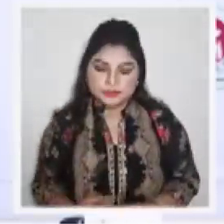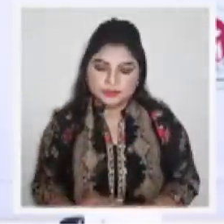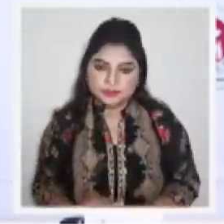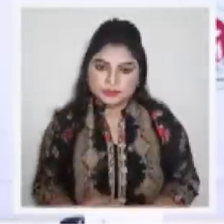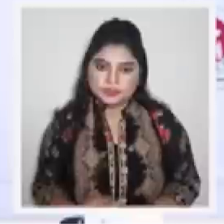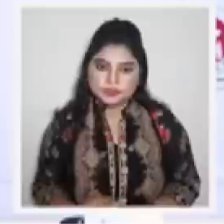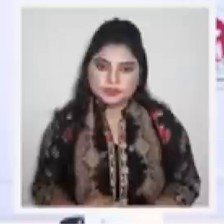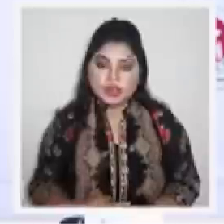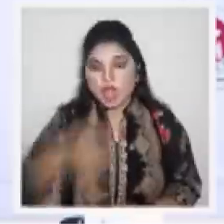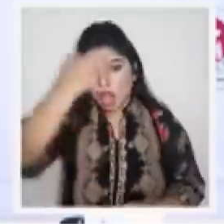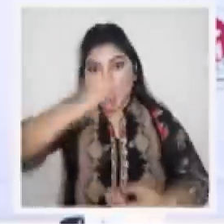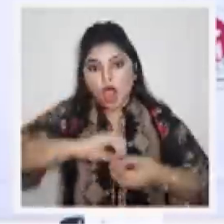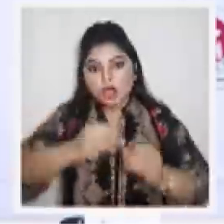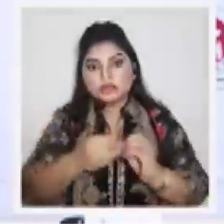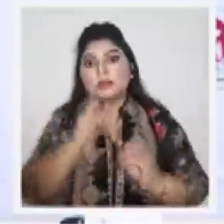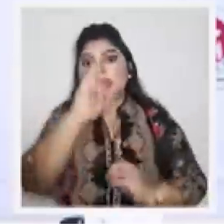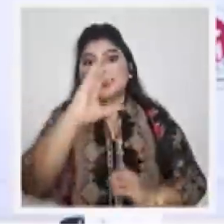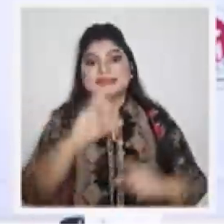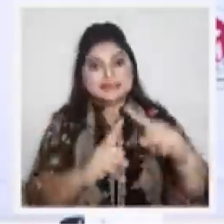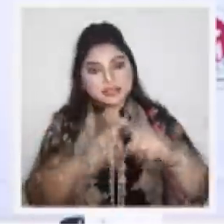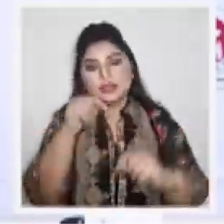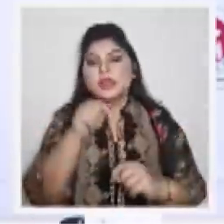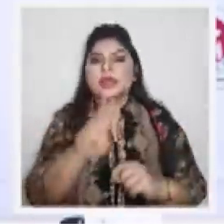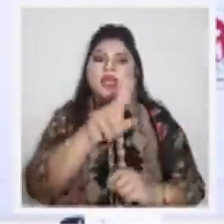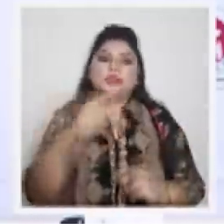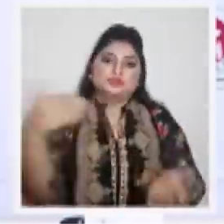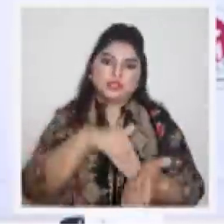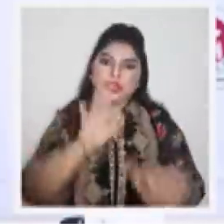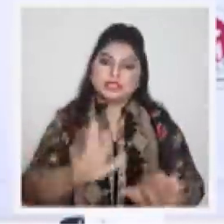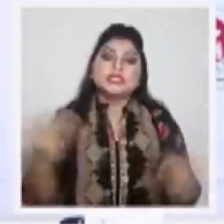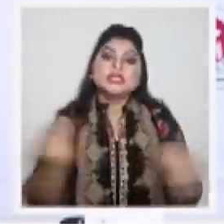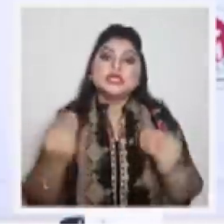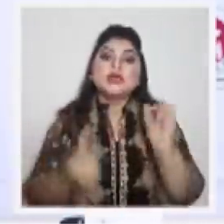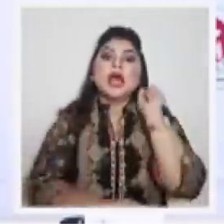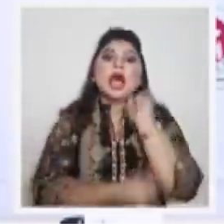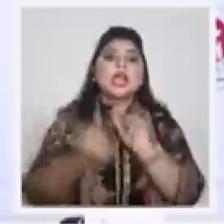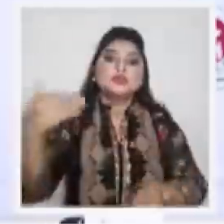মহানগরীর ICU শয্যায় রুগী ভর্তি আছেন 21 জন।